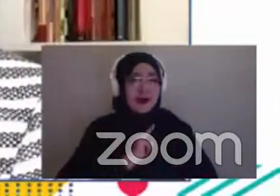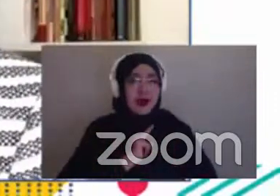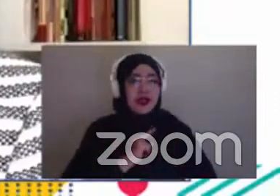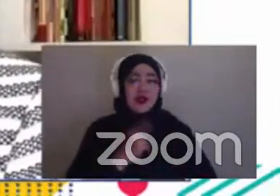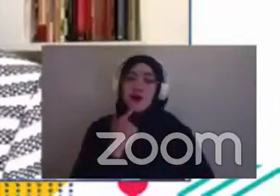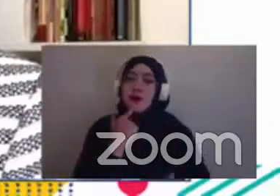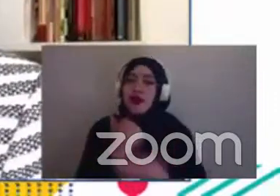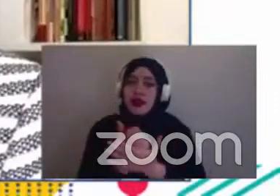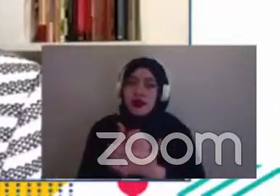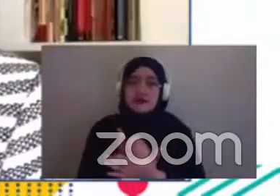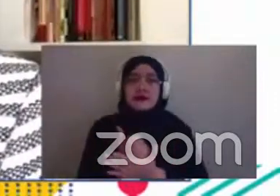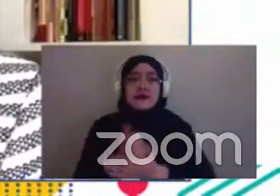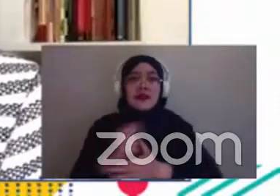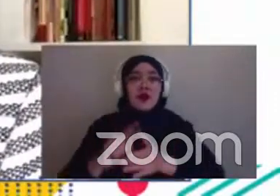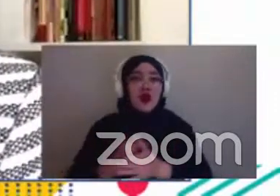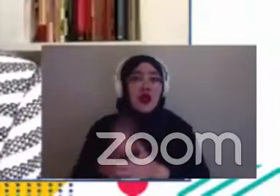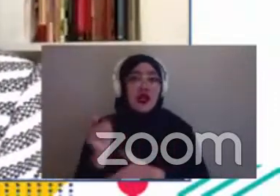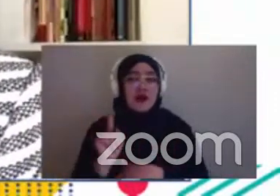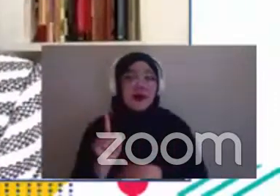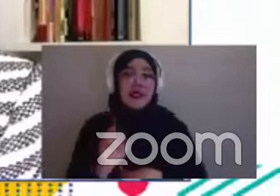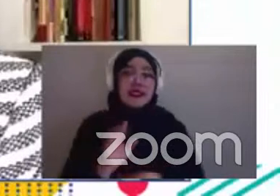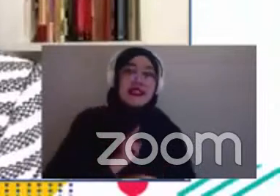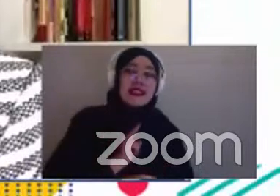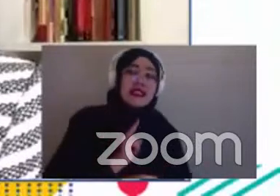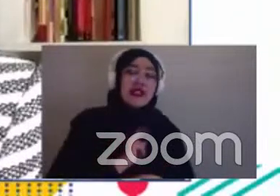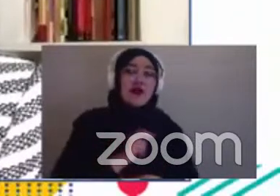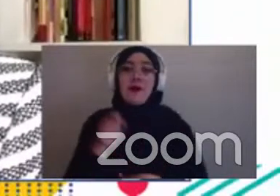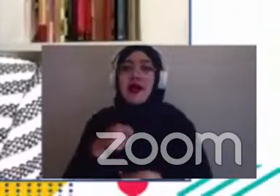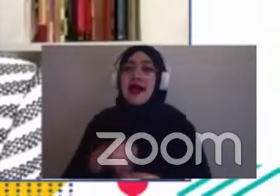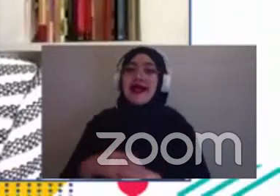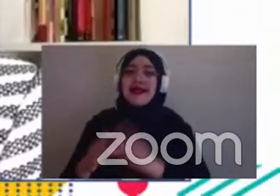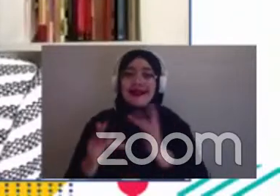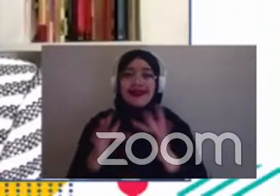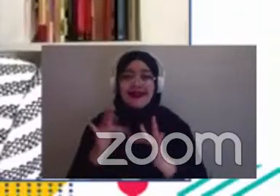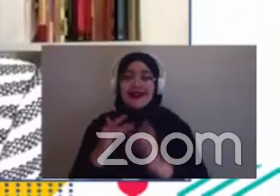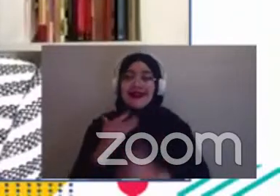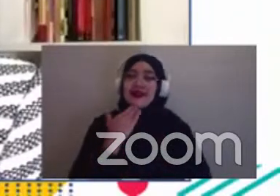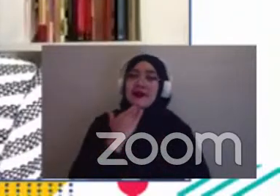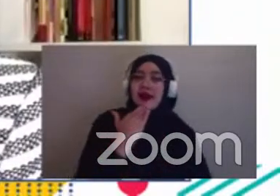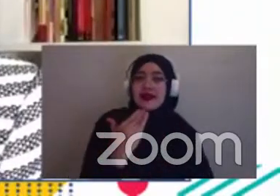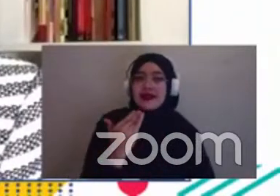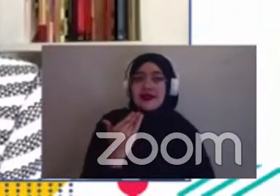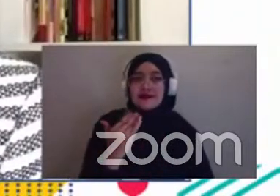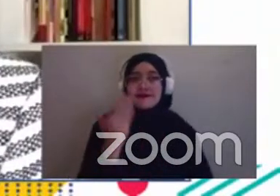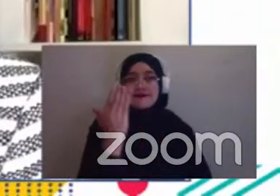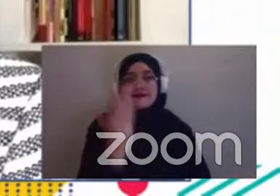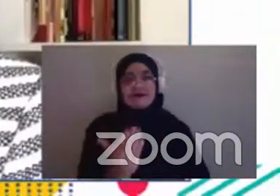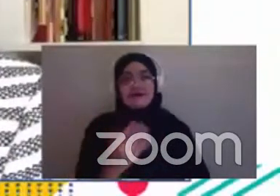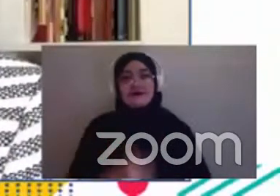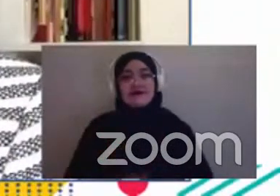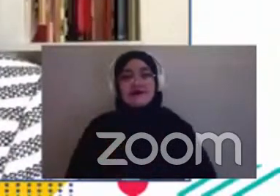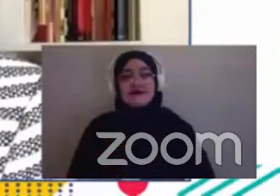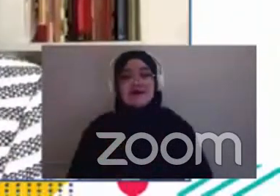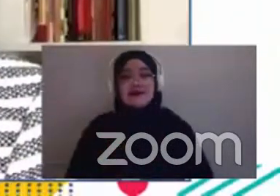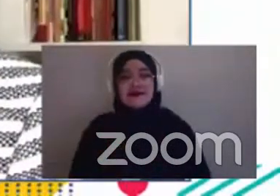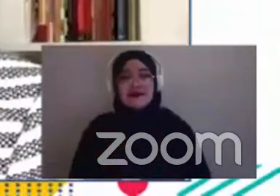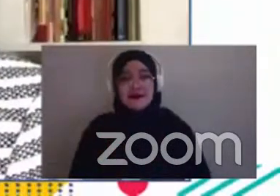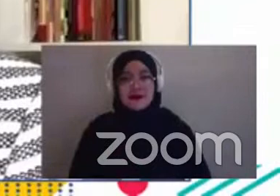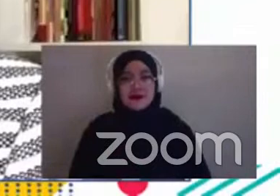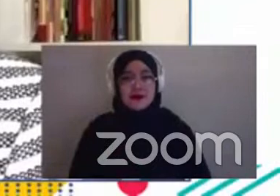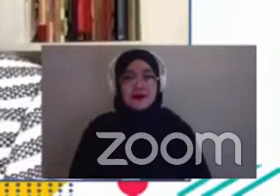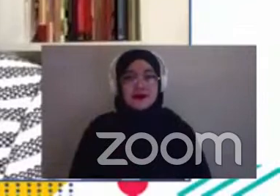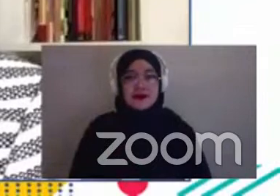juga dimulai dari kita sendiri sebagai pengguna internet juga. Terima kasih. Saya kembalikan. Bila Taufik Wanidaya. Assalamualaikum warahmatullahi